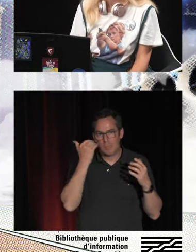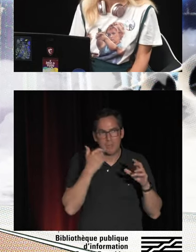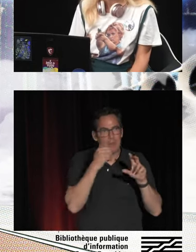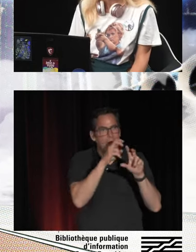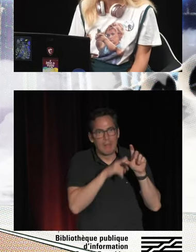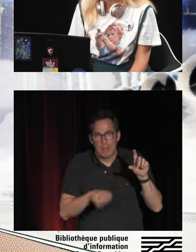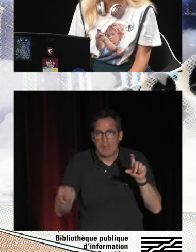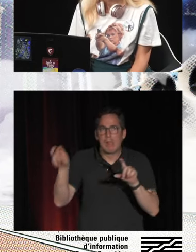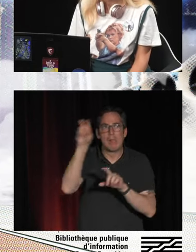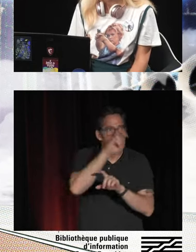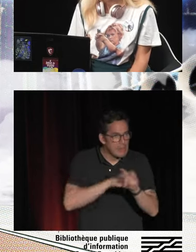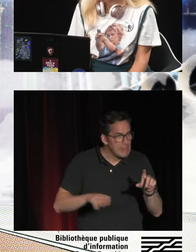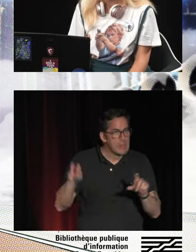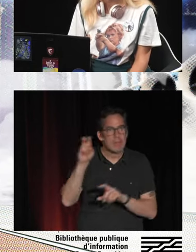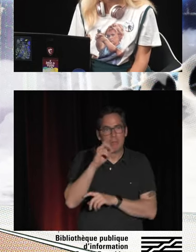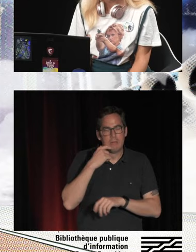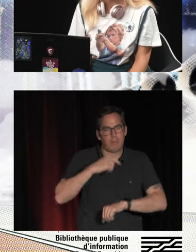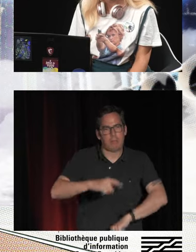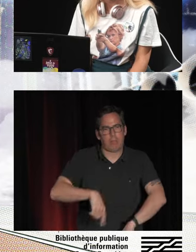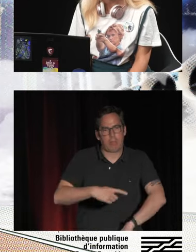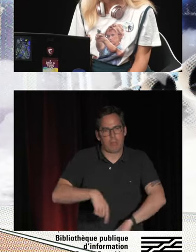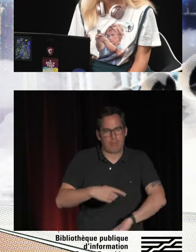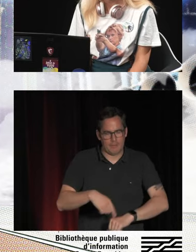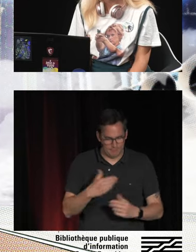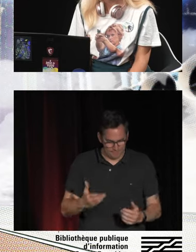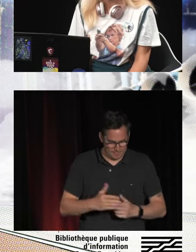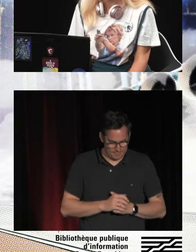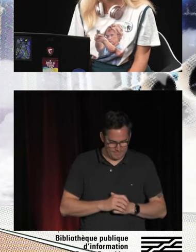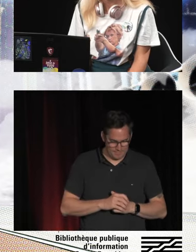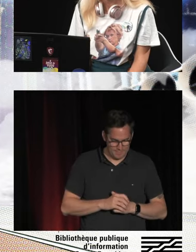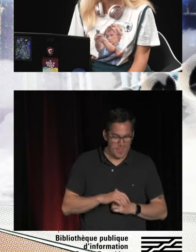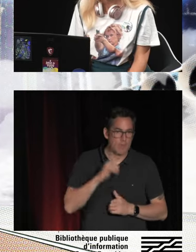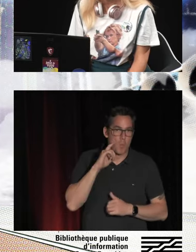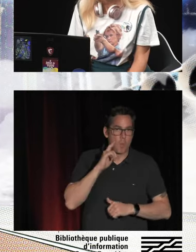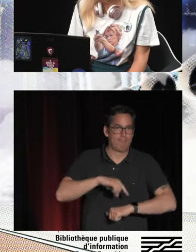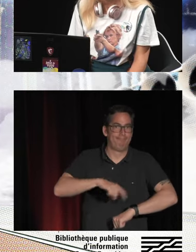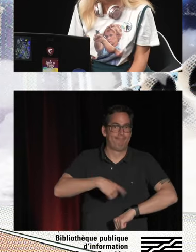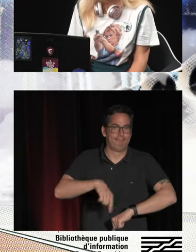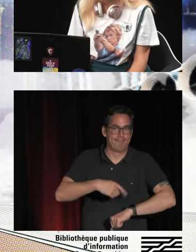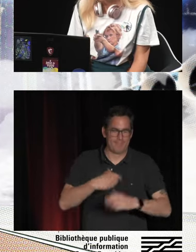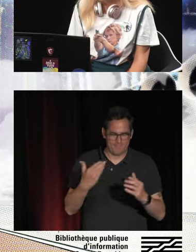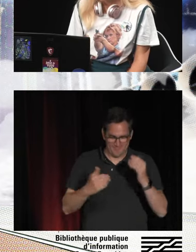tour de l'autre côté, et évidemment, bah, tu perds ton temps et tu meurs, parce que tu as perdu trop de temps.